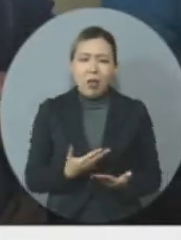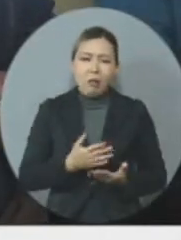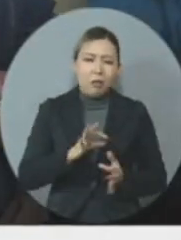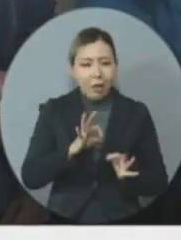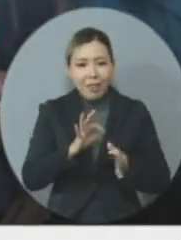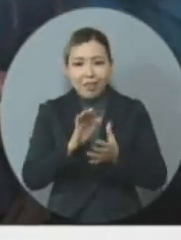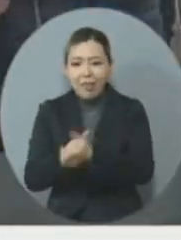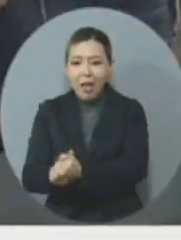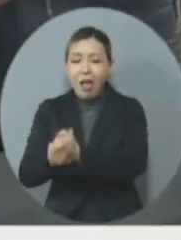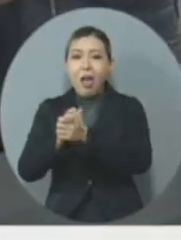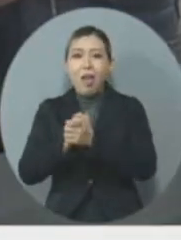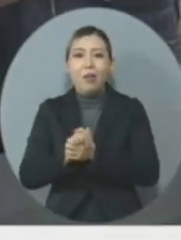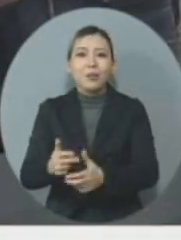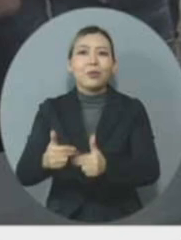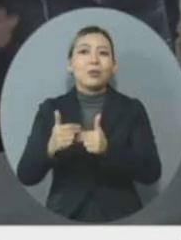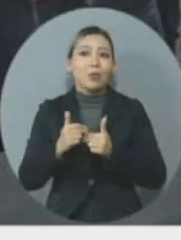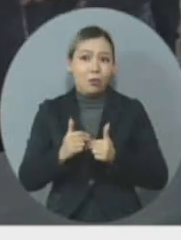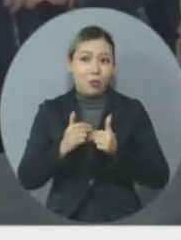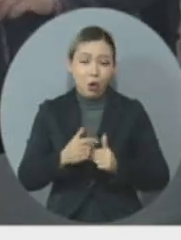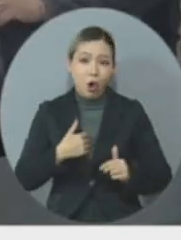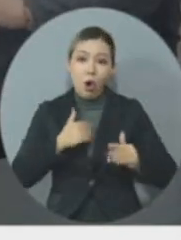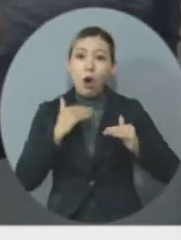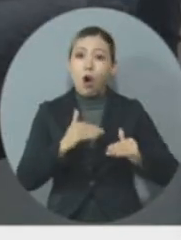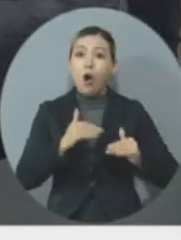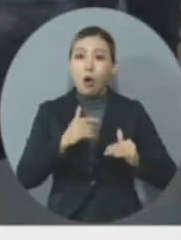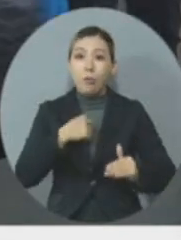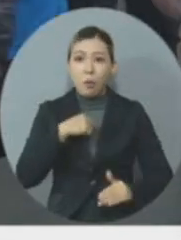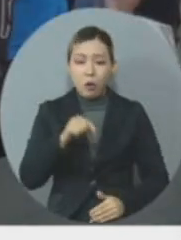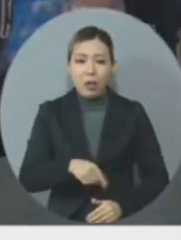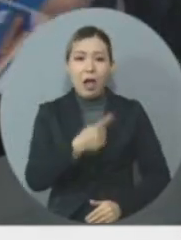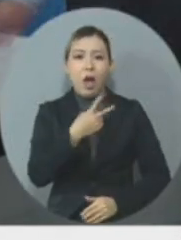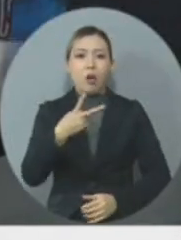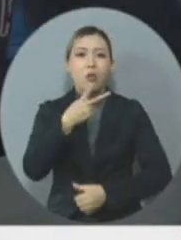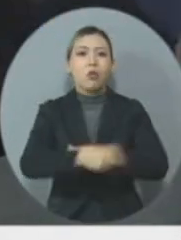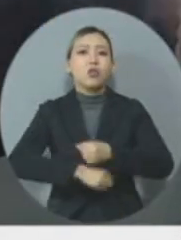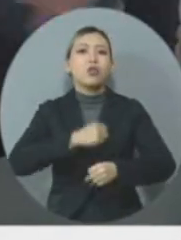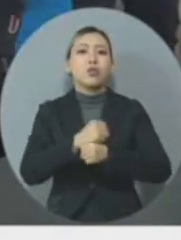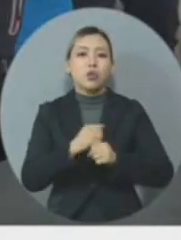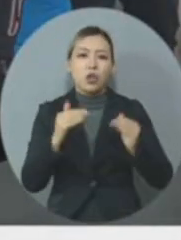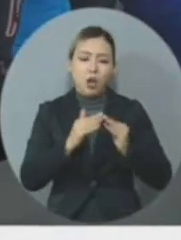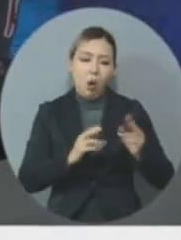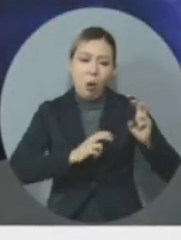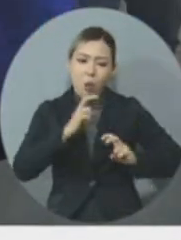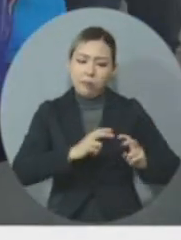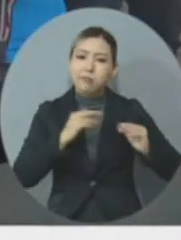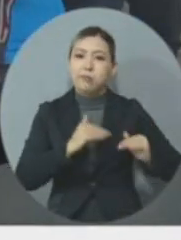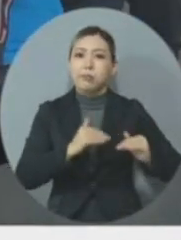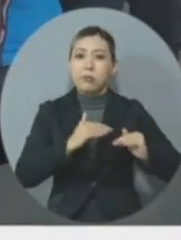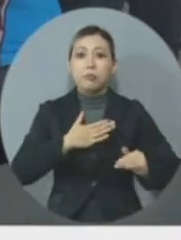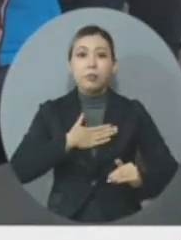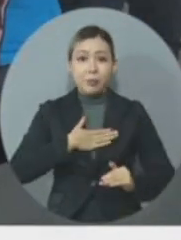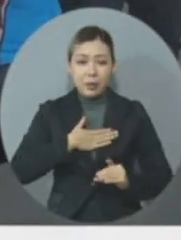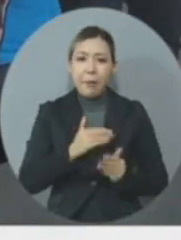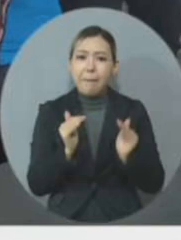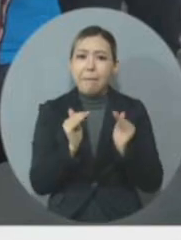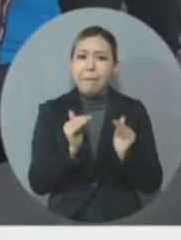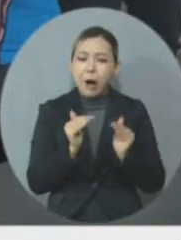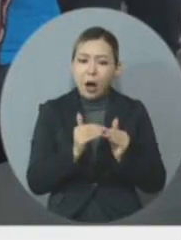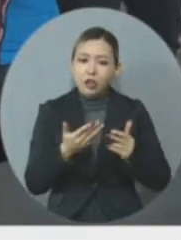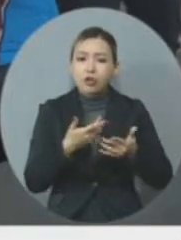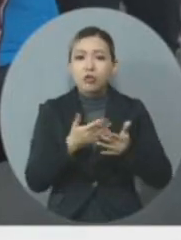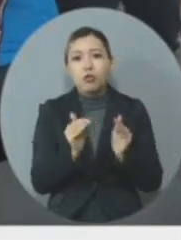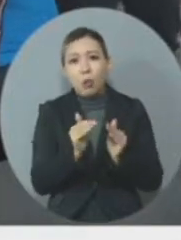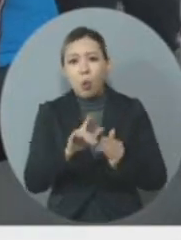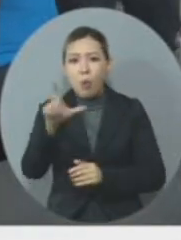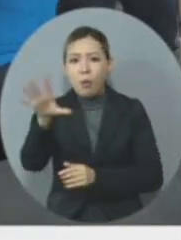гэж бодчих. Нэг хоёлын чиглэлээр би одоо 12 дахь жилдээ гэрээр үйлдвэрлэл эрхэлдэг. Баг жижиг хэмжээний